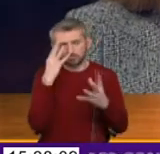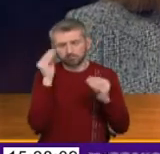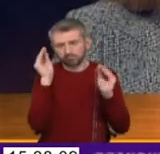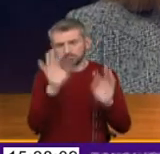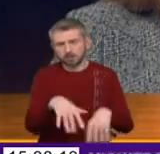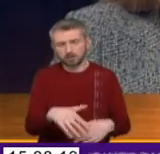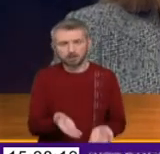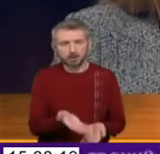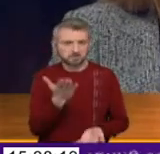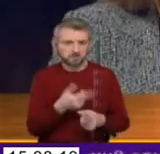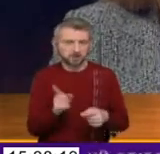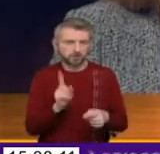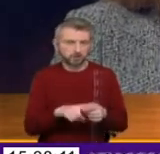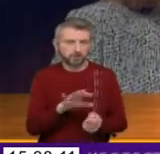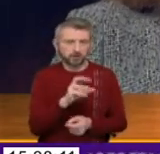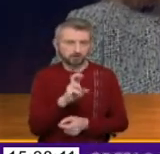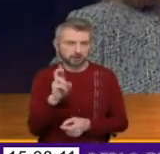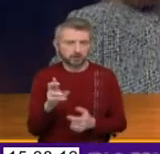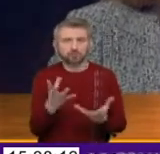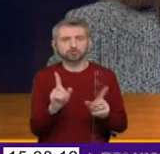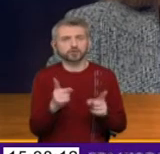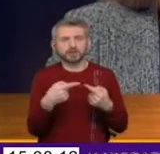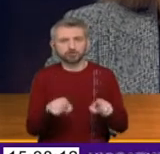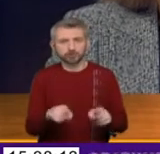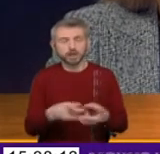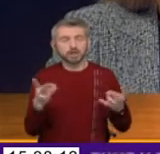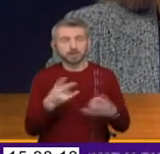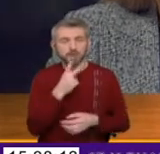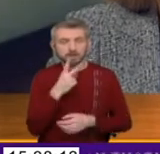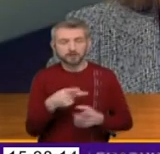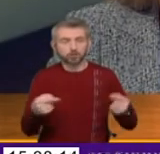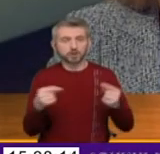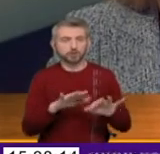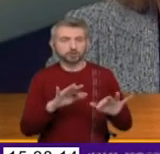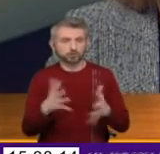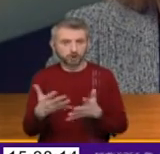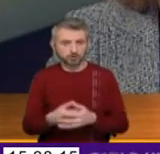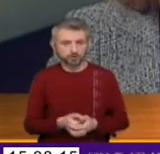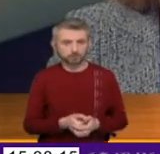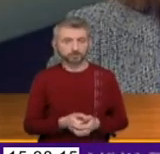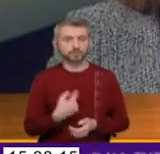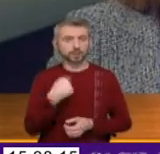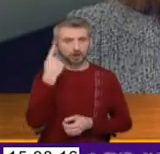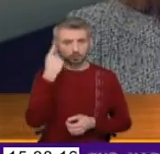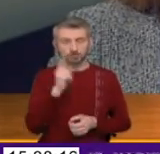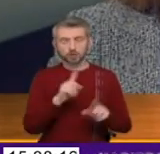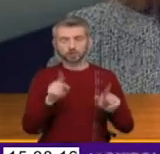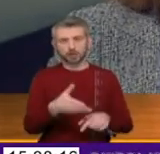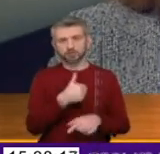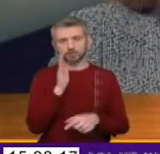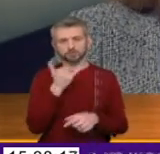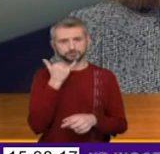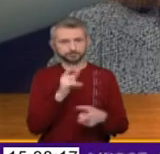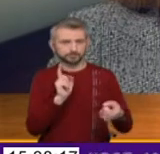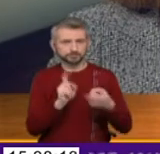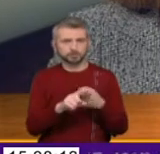це звернення, можливо, це там ОСББ або щось інше. Mm-hmm. Треба дивитися конкретну ситуацію. Я думаю, що також ми зв'яжемося з